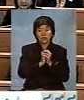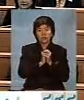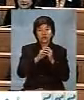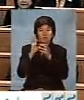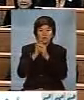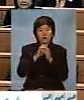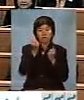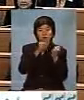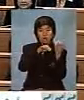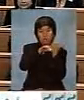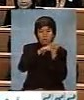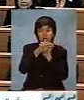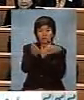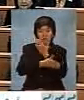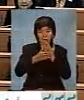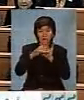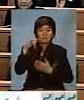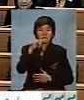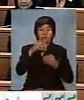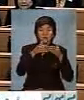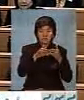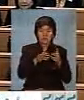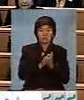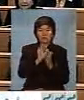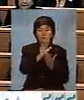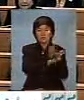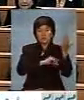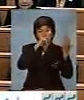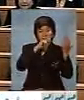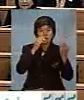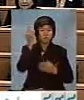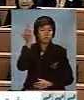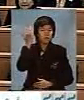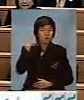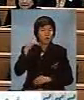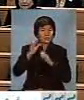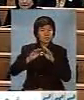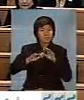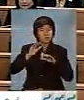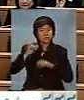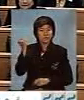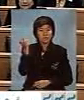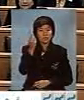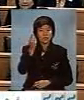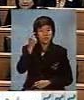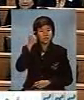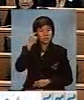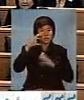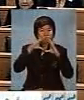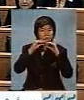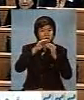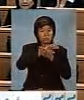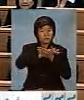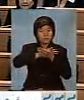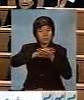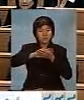ศเมื่อวานพิจารณากันถึงตีหนึ่งเสร็จนี่คือความใจกว้างและความรอบ